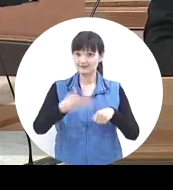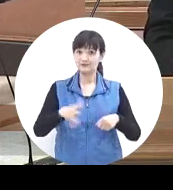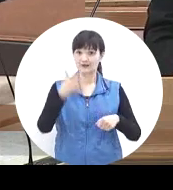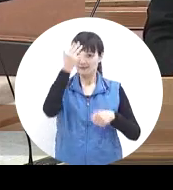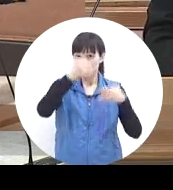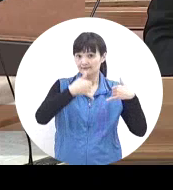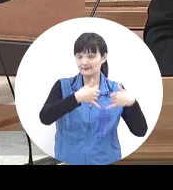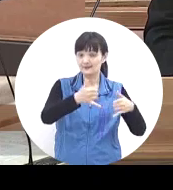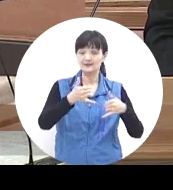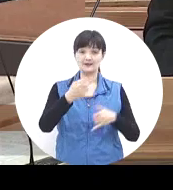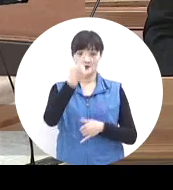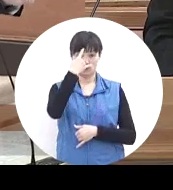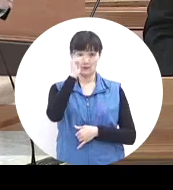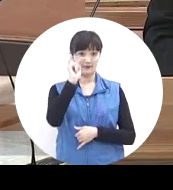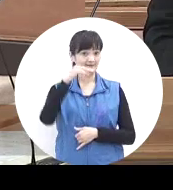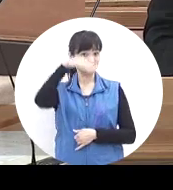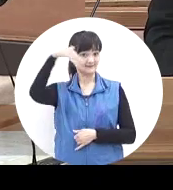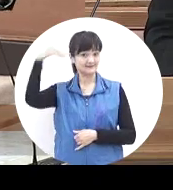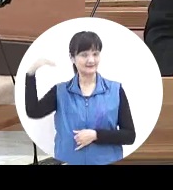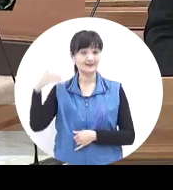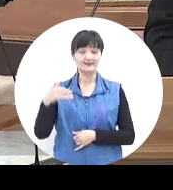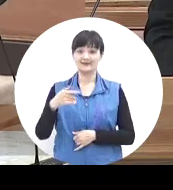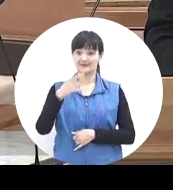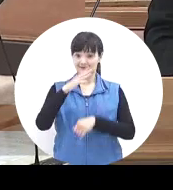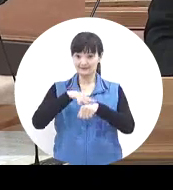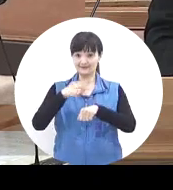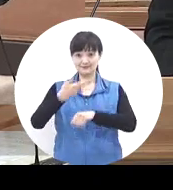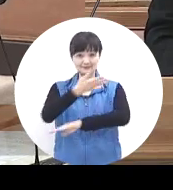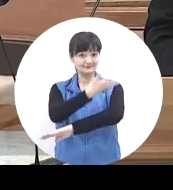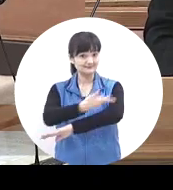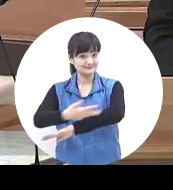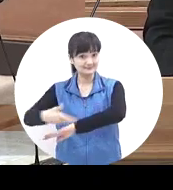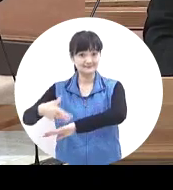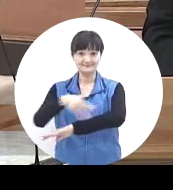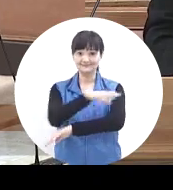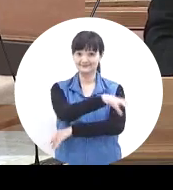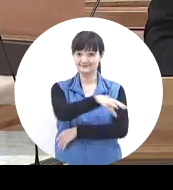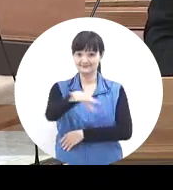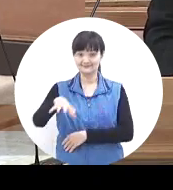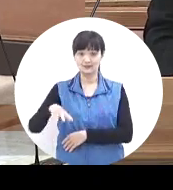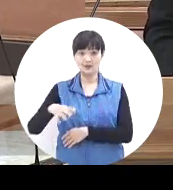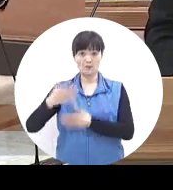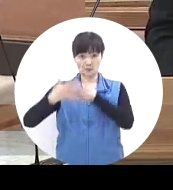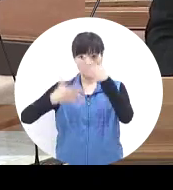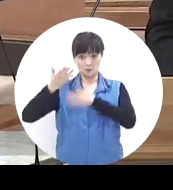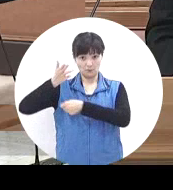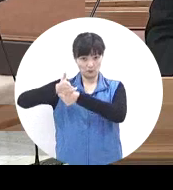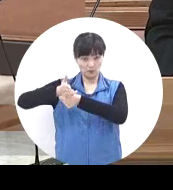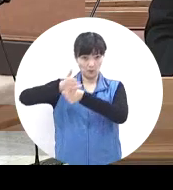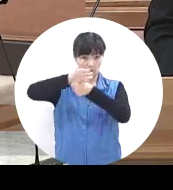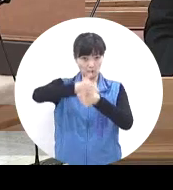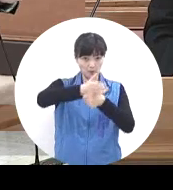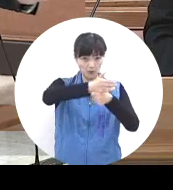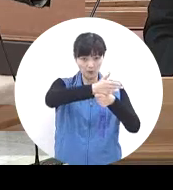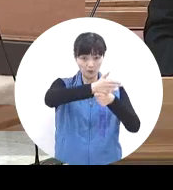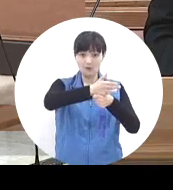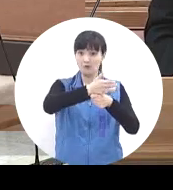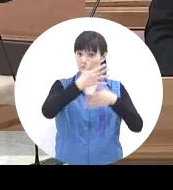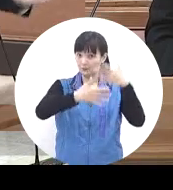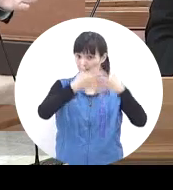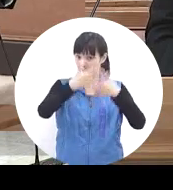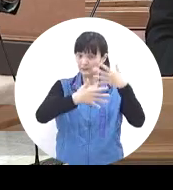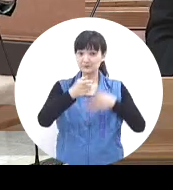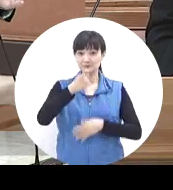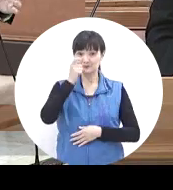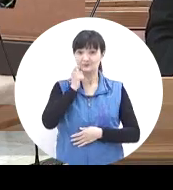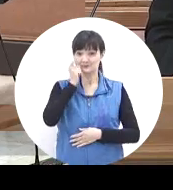音山啊等等。也都是很多电影的里面的一个场景，也吸引很多民众因为看了